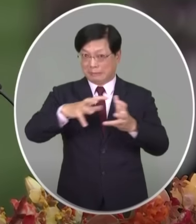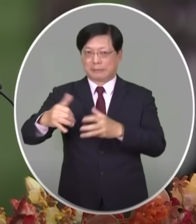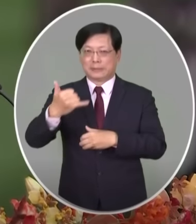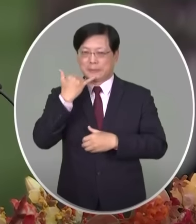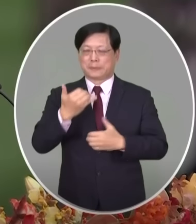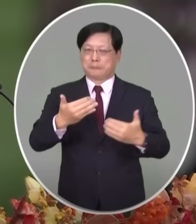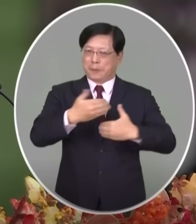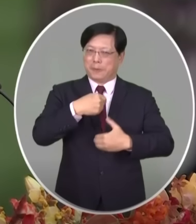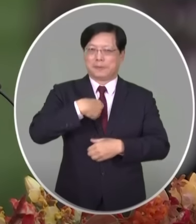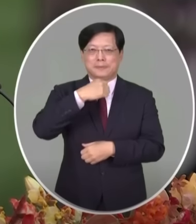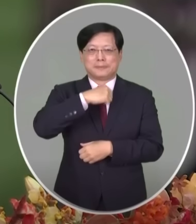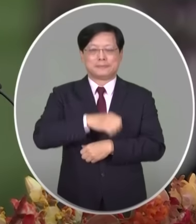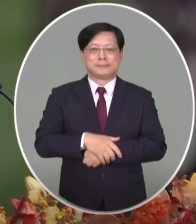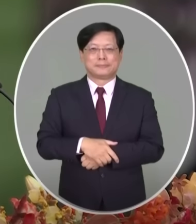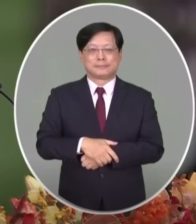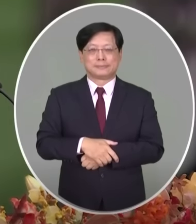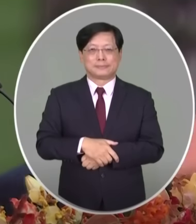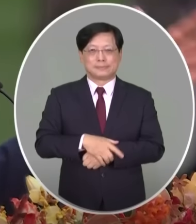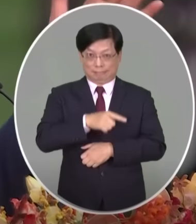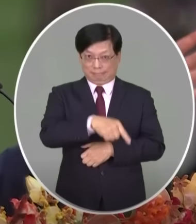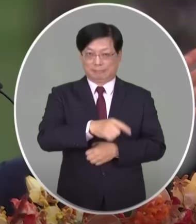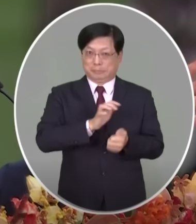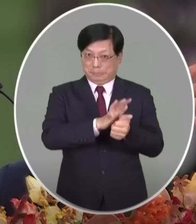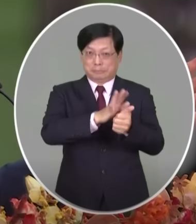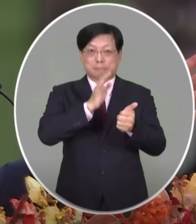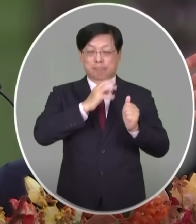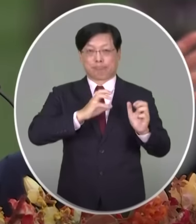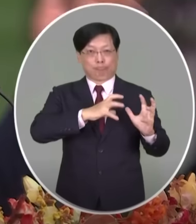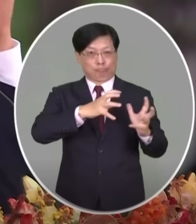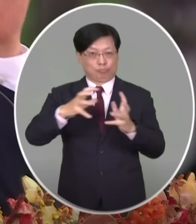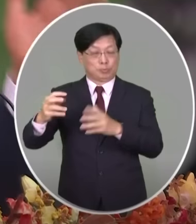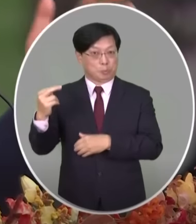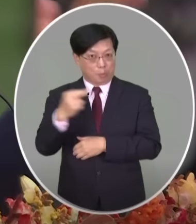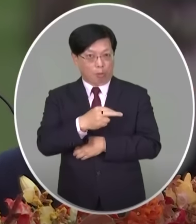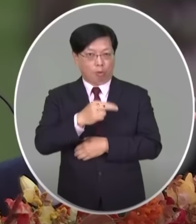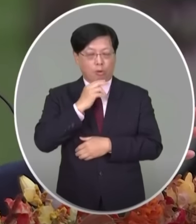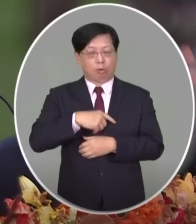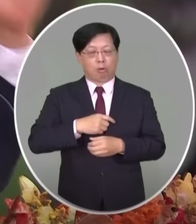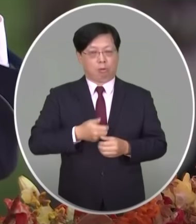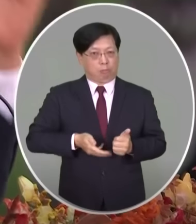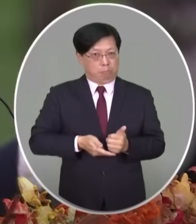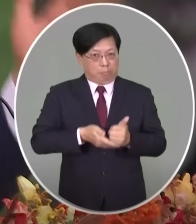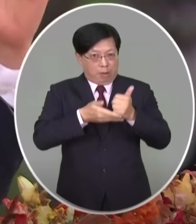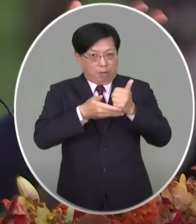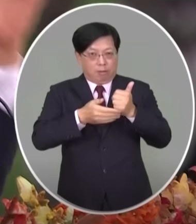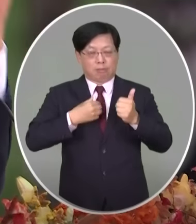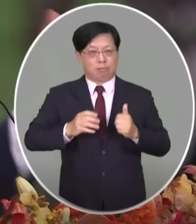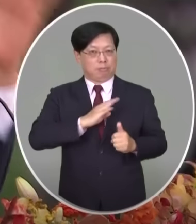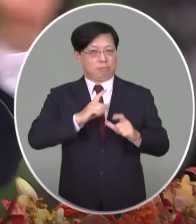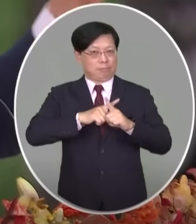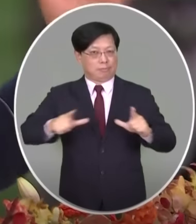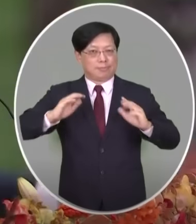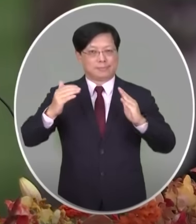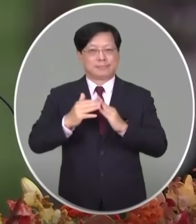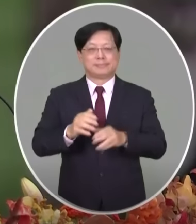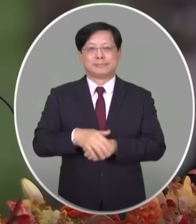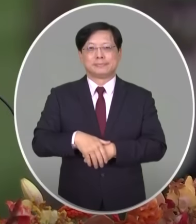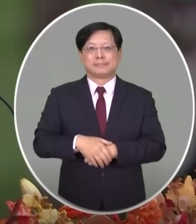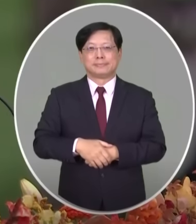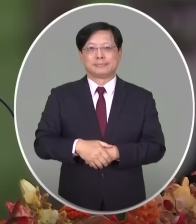拥抱她，让她成为国际上令人尊敬的伟大国家。